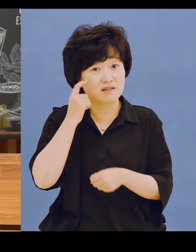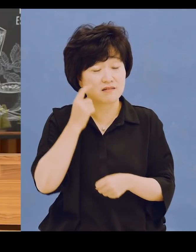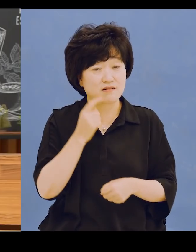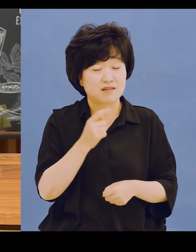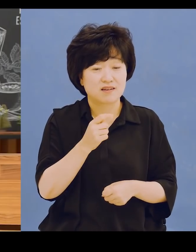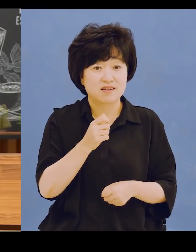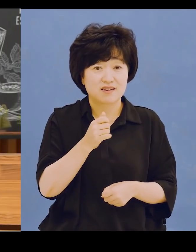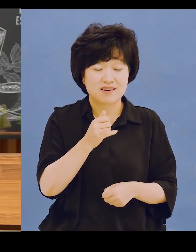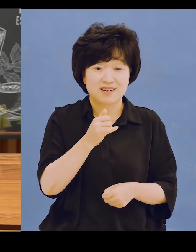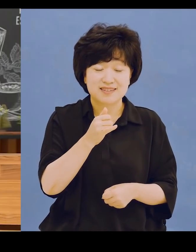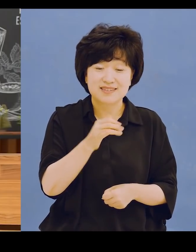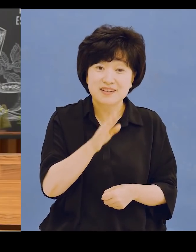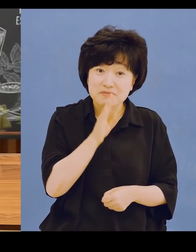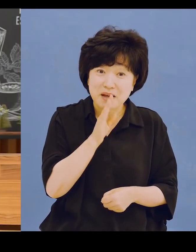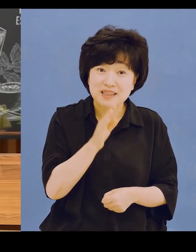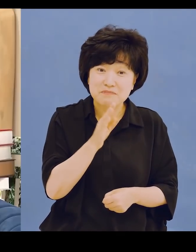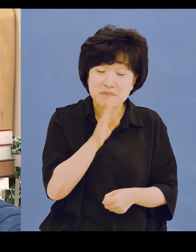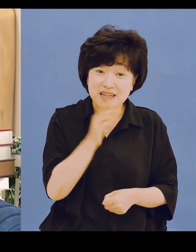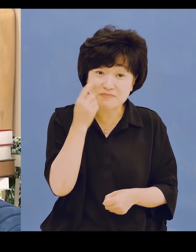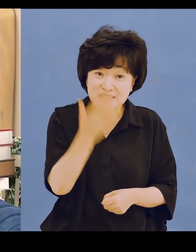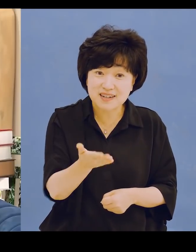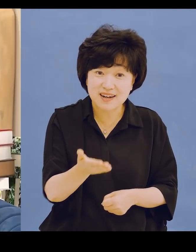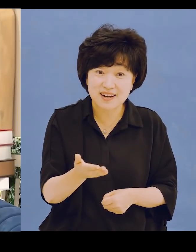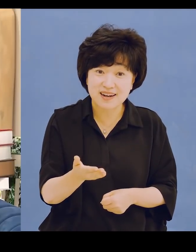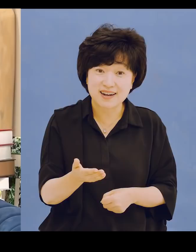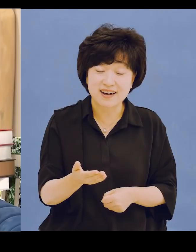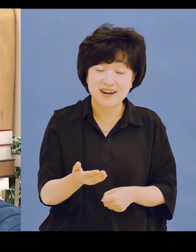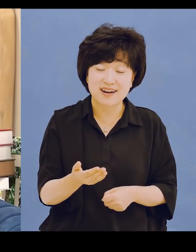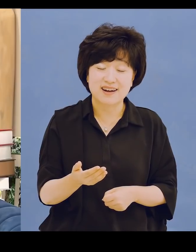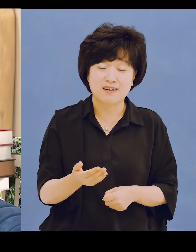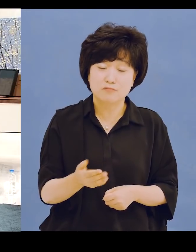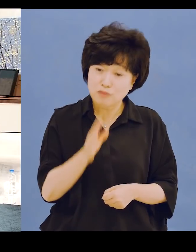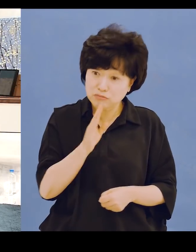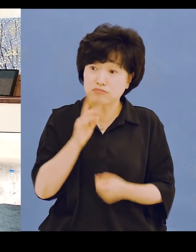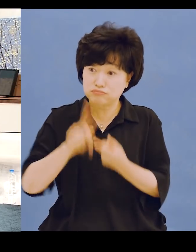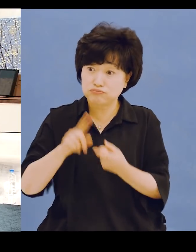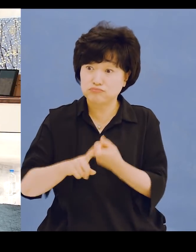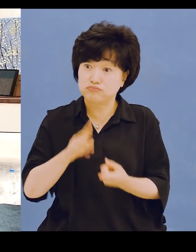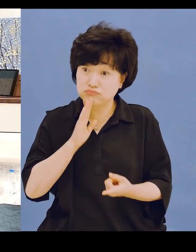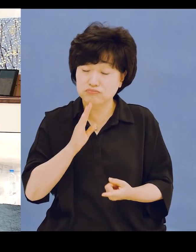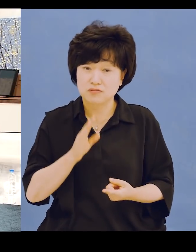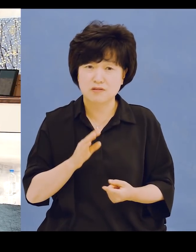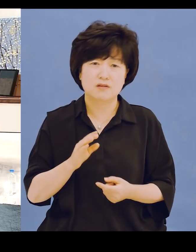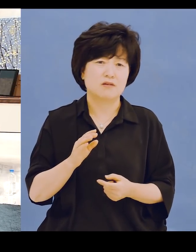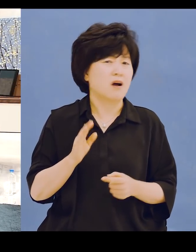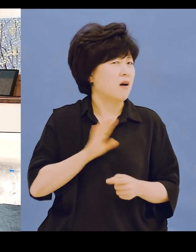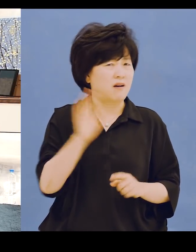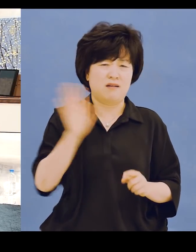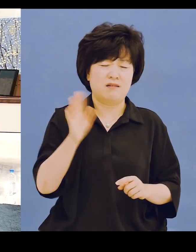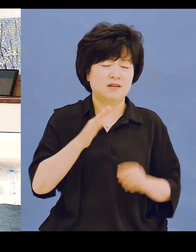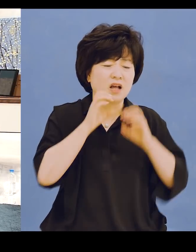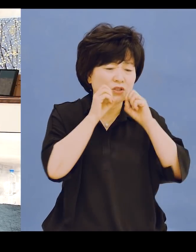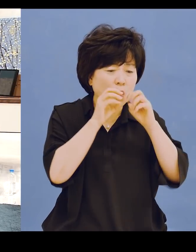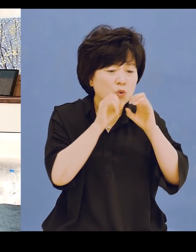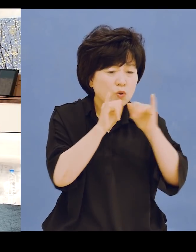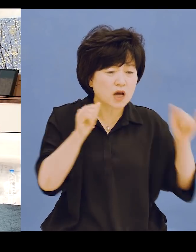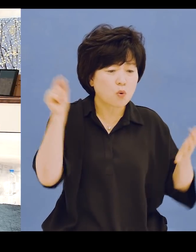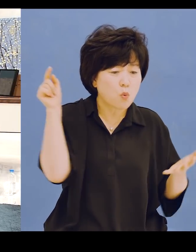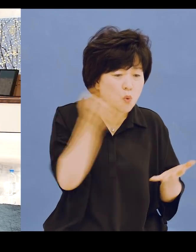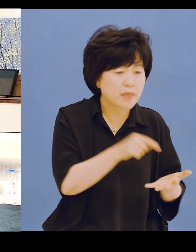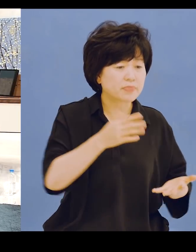그럼요. 당연하죠. 예, 예. 근데 저는 당연하죠. 왜 선교사로 와 있는 데가 네, 네, 네. 그리 아니하실지라도가